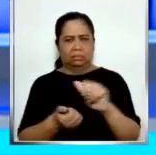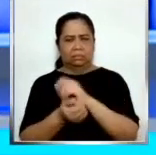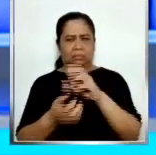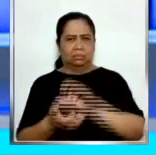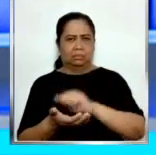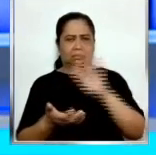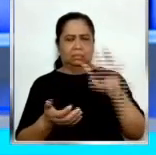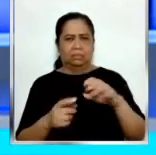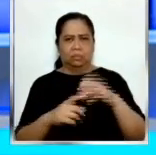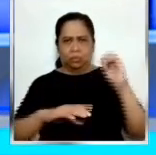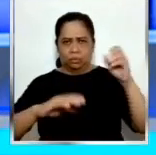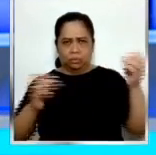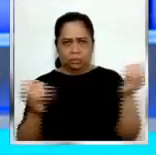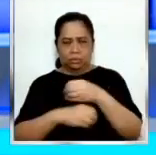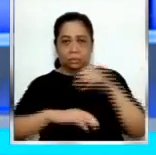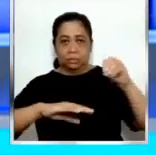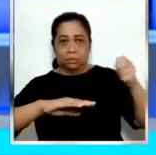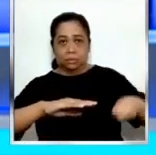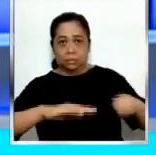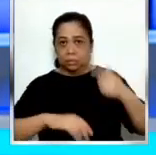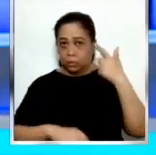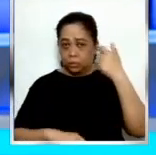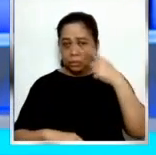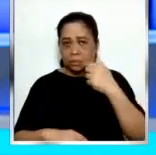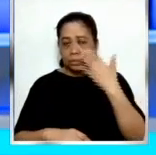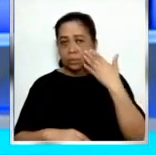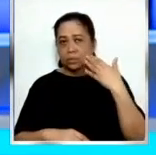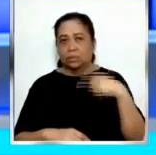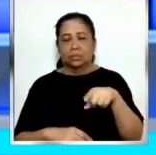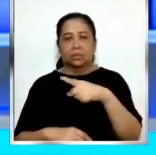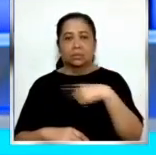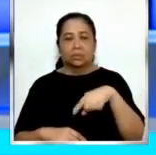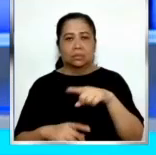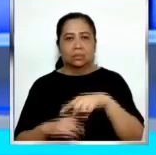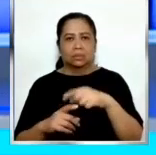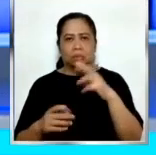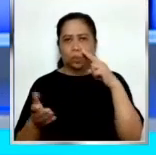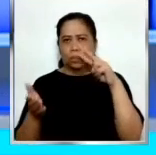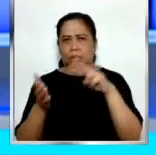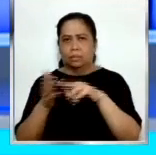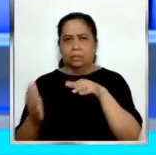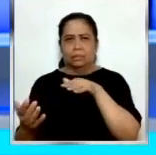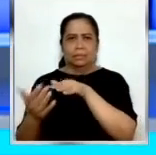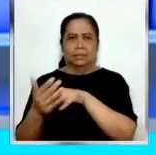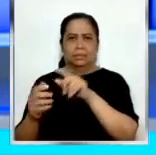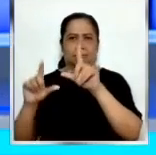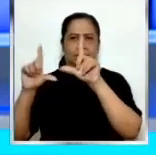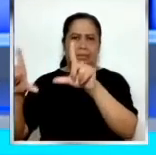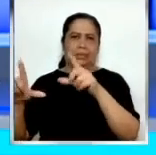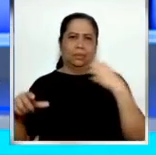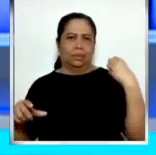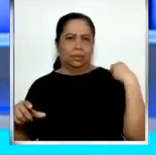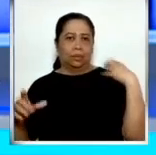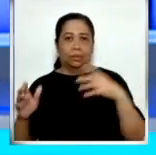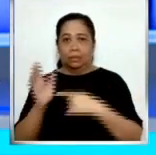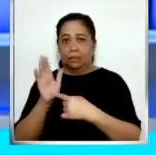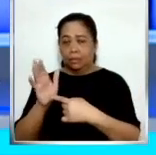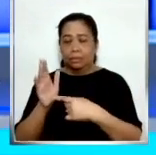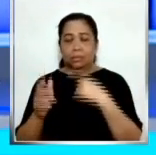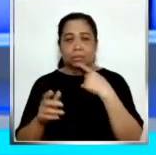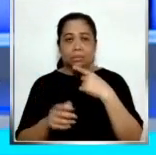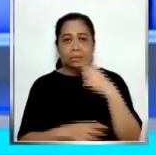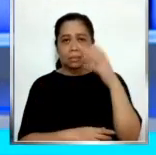Ombudsman. Dahil daw yan sa kakulangan ng mga testigo laban sa isang tiwaling opisyal, ang sabi ni